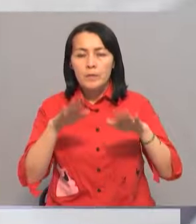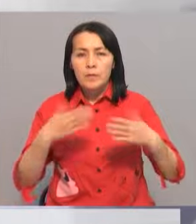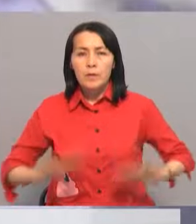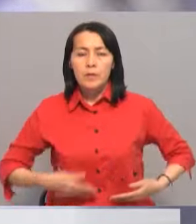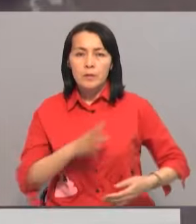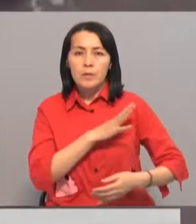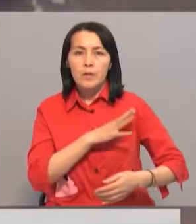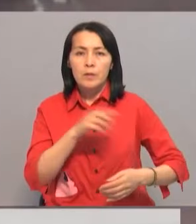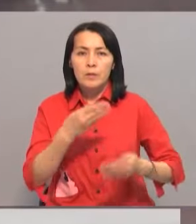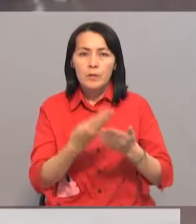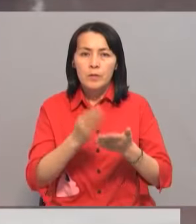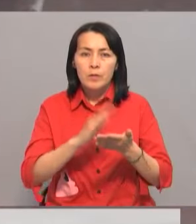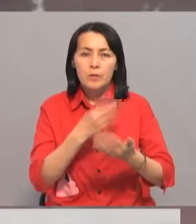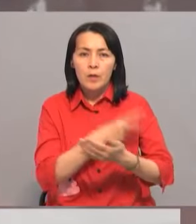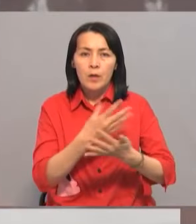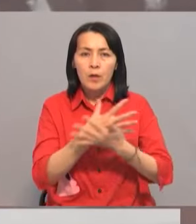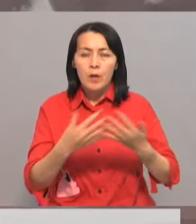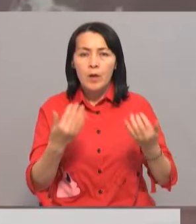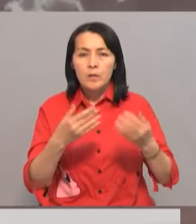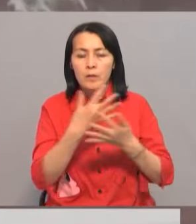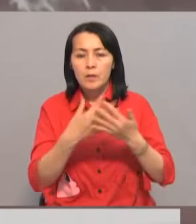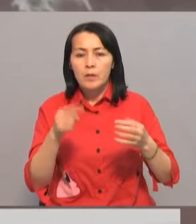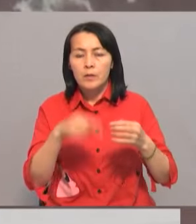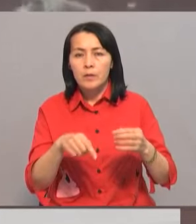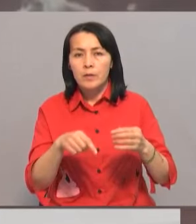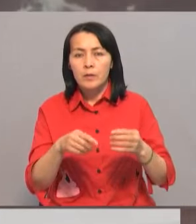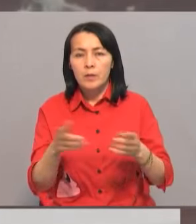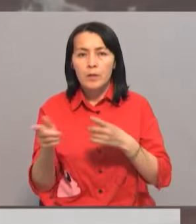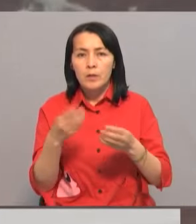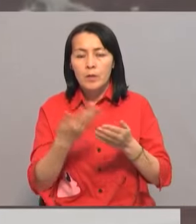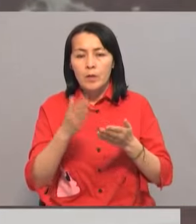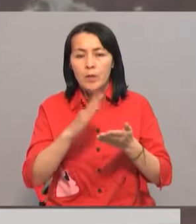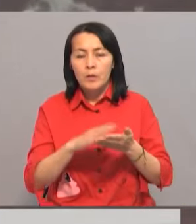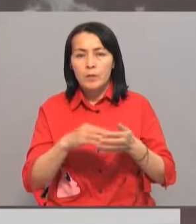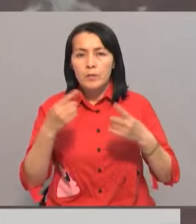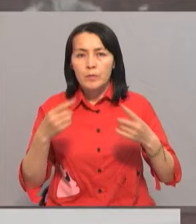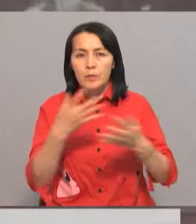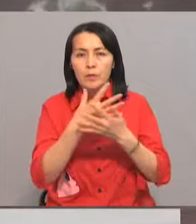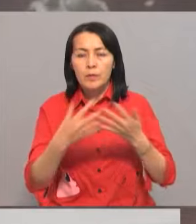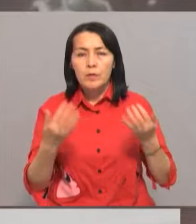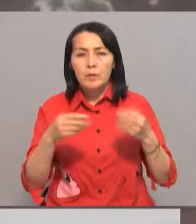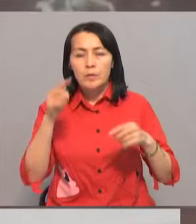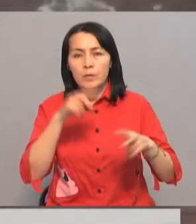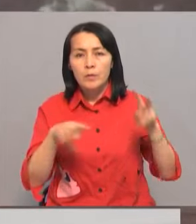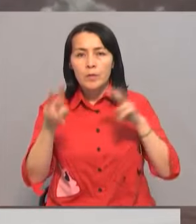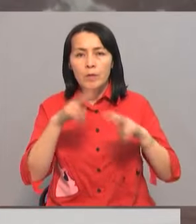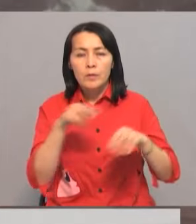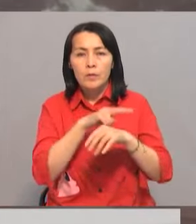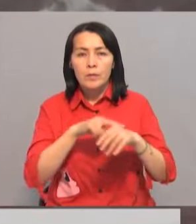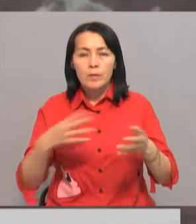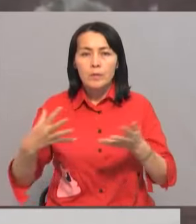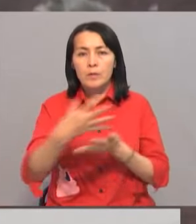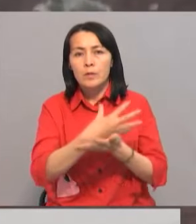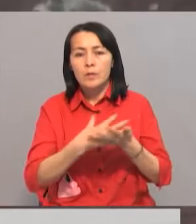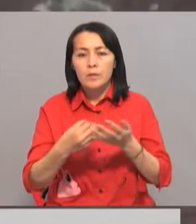были обнаружены свертки с наркотиками, материалы для расфасовки, упаковки наркотических средств. В ходе расследования полицейские собрали